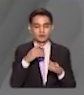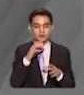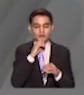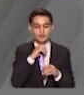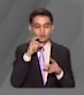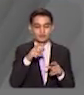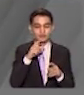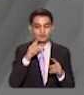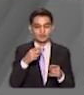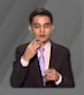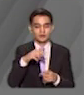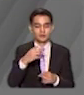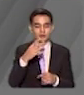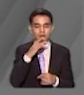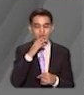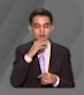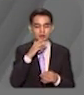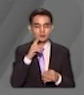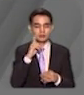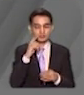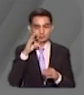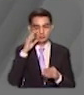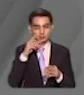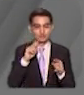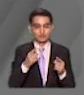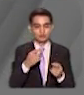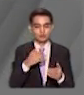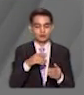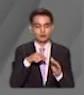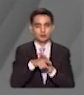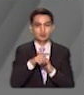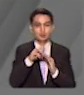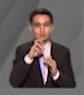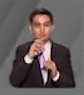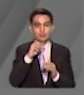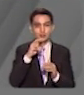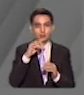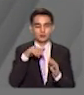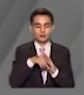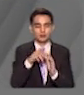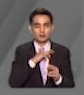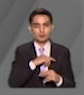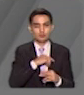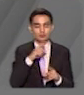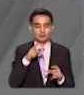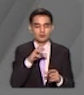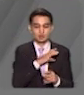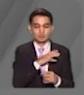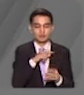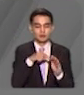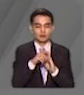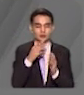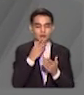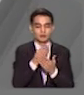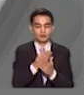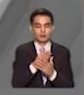күдік келінген 22 жастағы жігіт ұсталды. Ол банкоматқа техникалық қызмет көрсетін жұмысшы болып шықты. Өзі банкомат кассеталарын